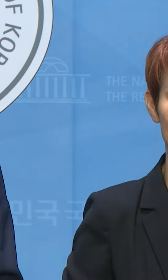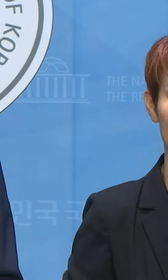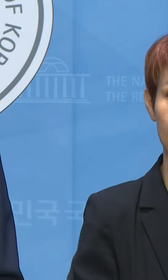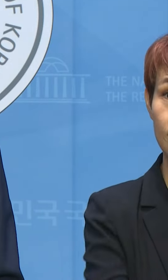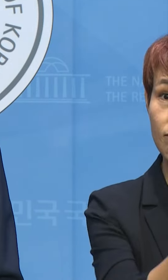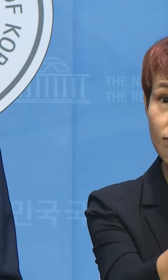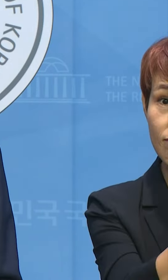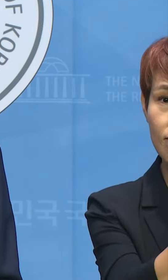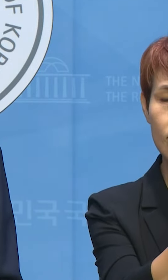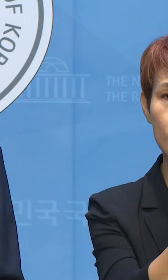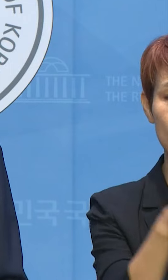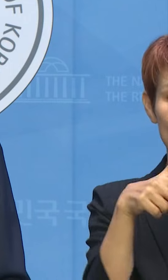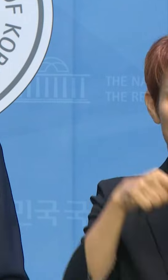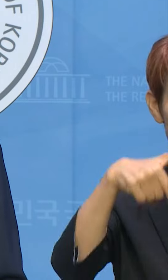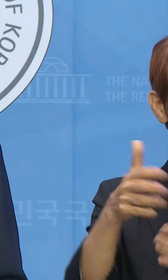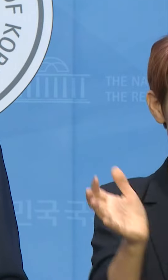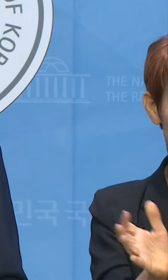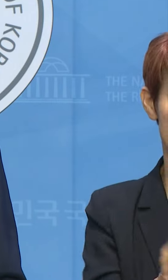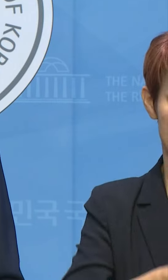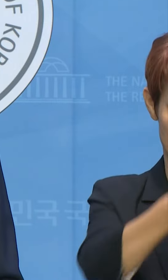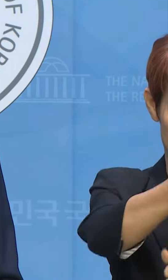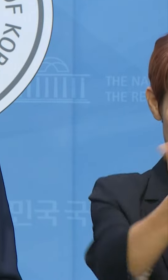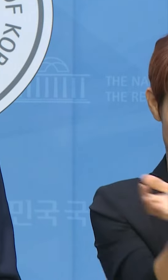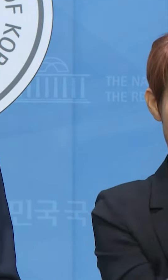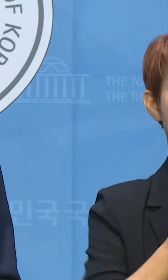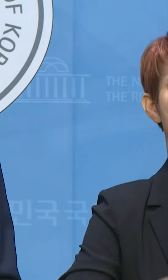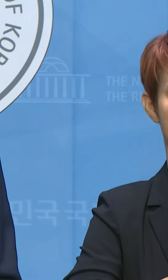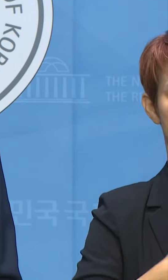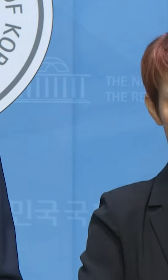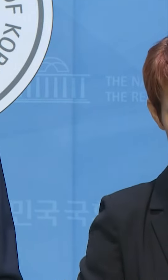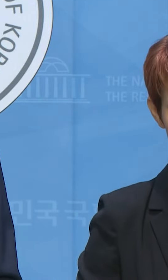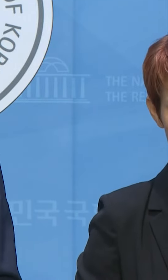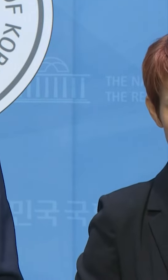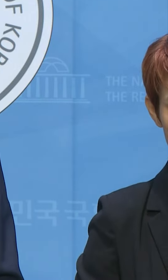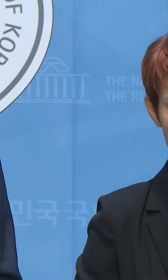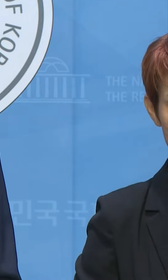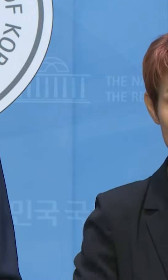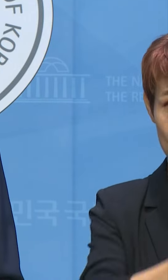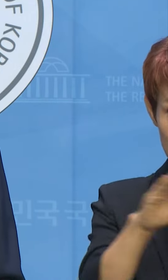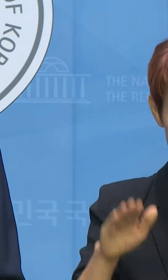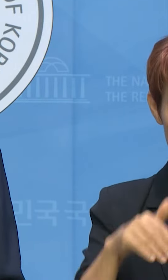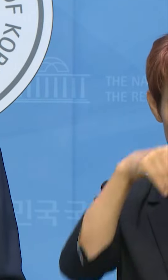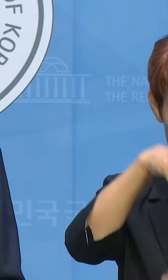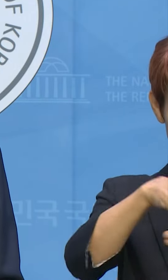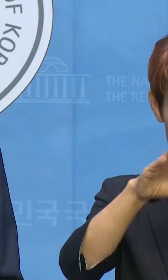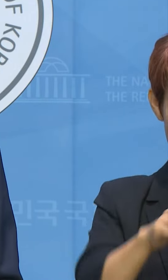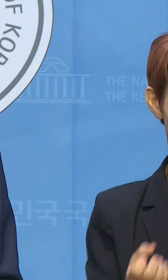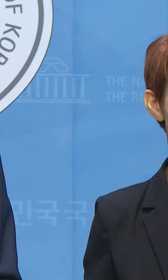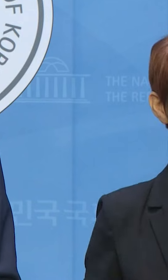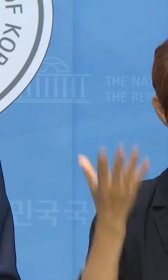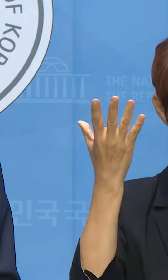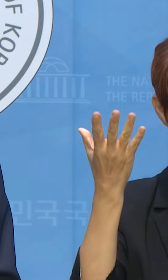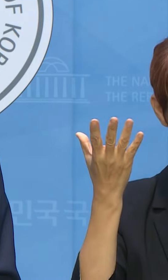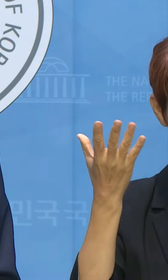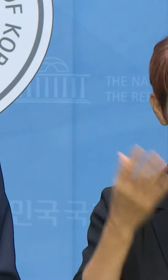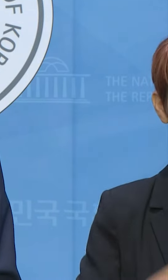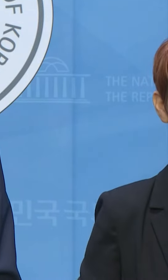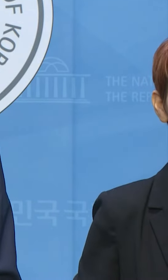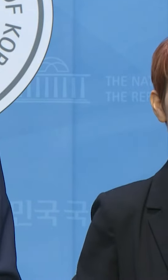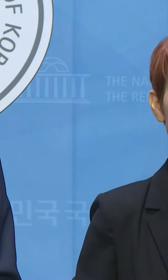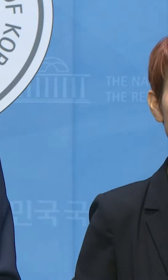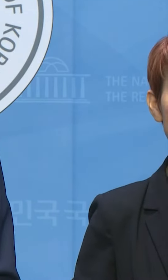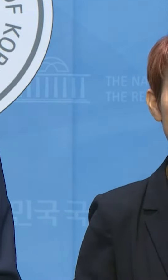첫째 조혁 신당은이기는 정당이 될 것입니다 우리는 선거에서 이길 것입니다